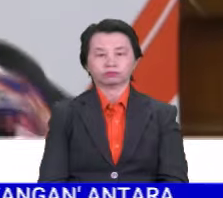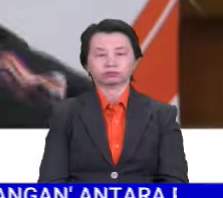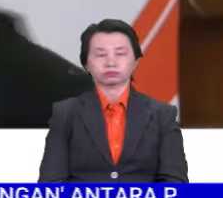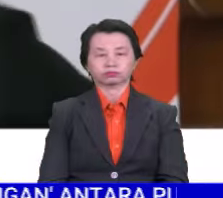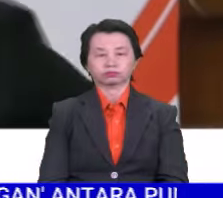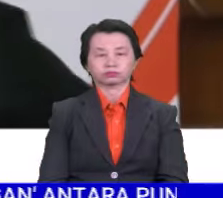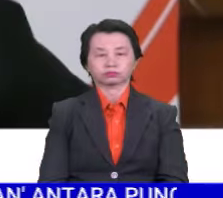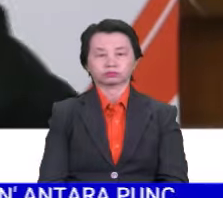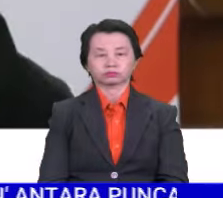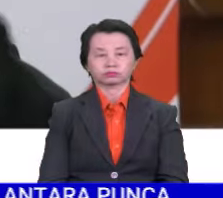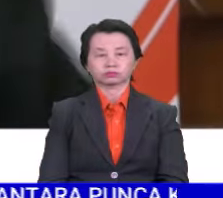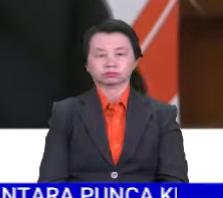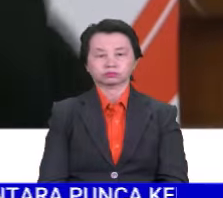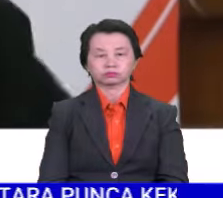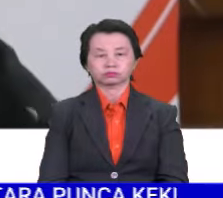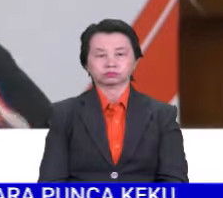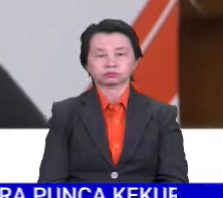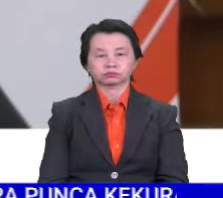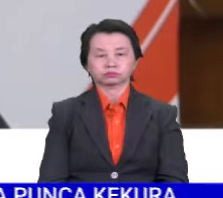tetapi kami juga